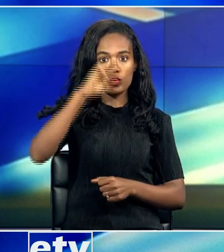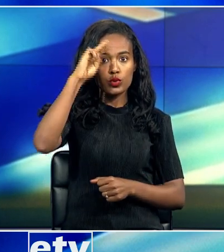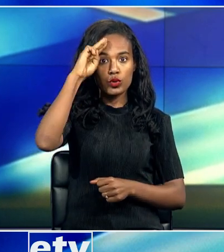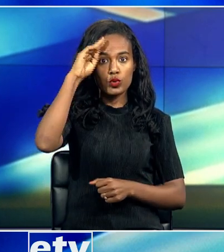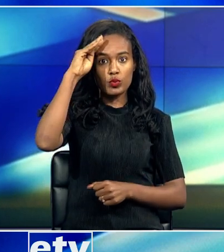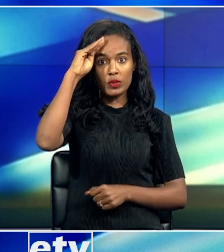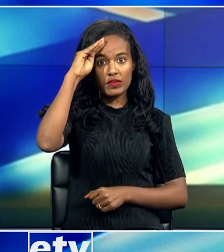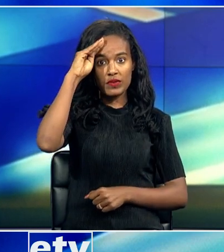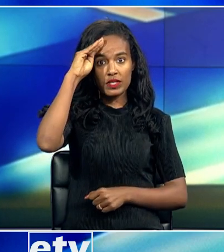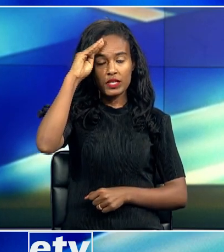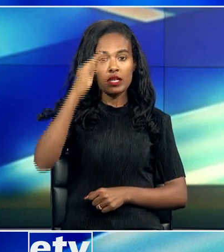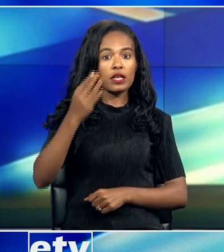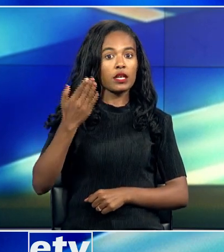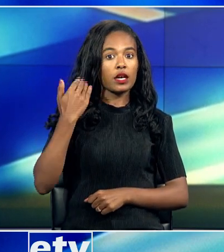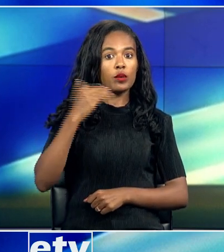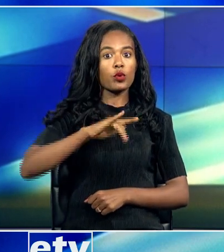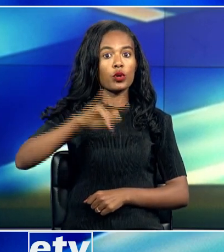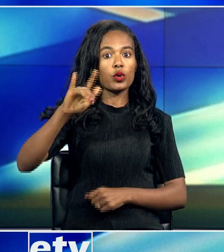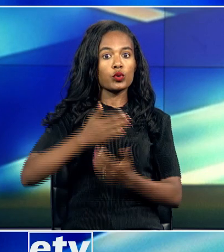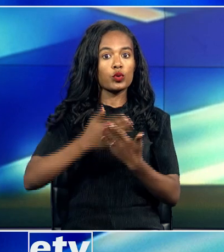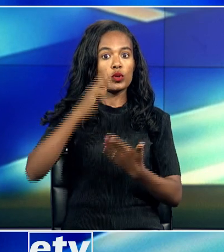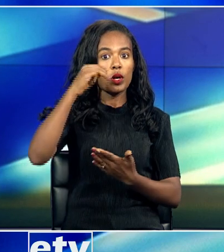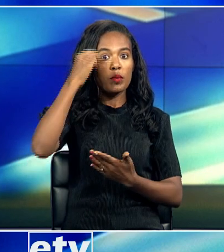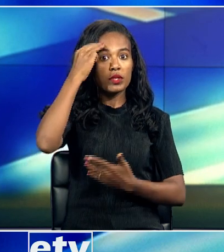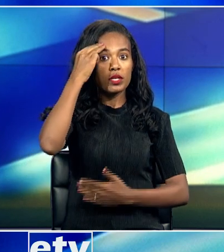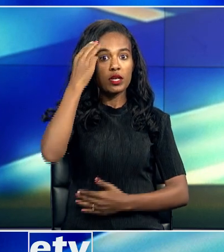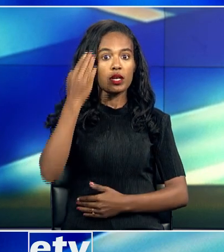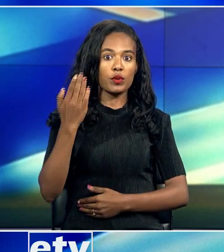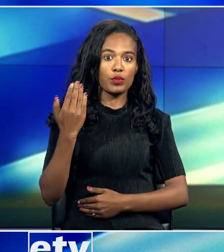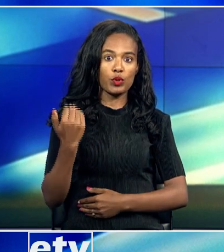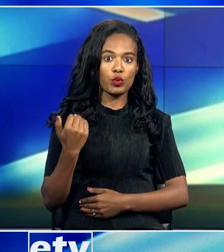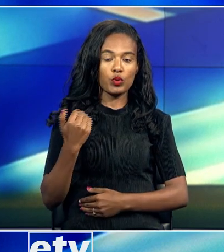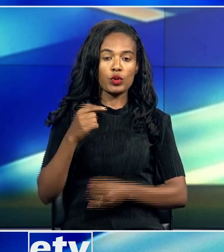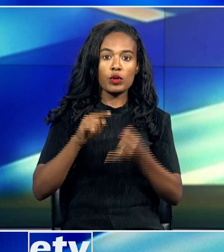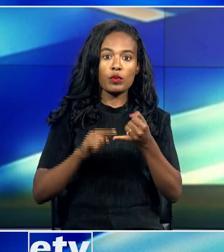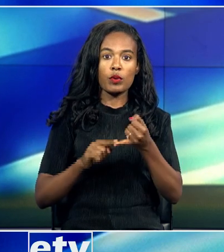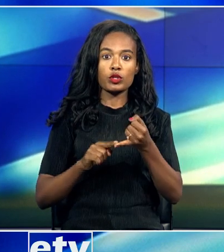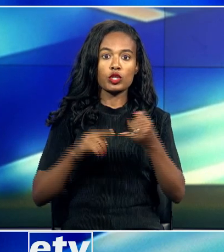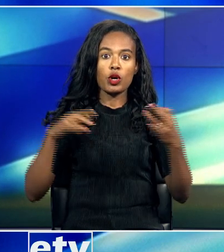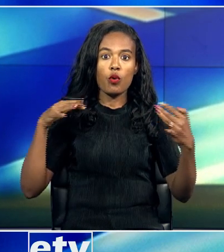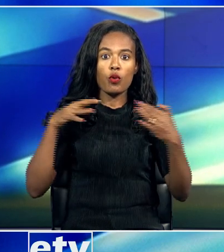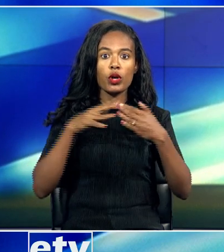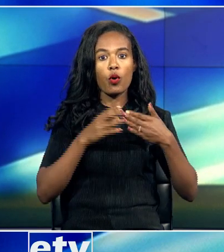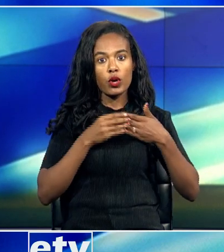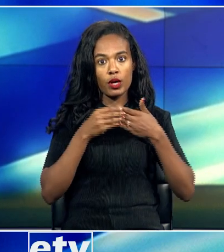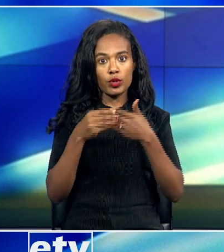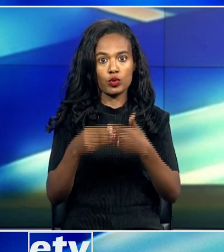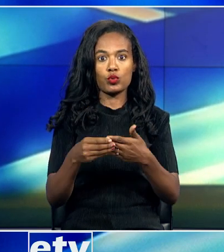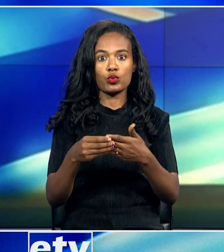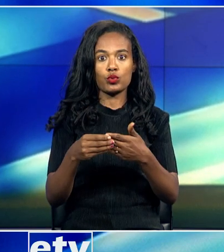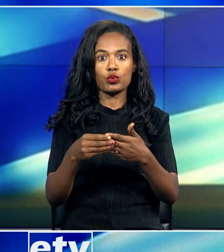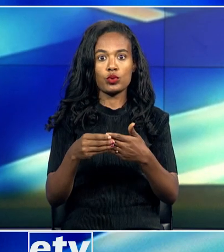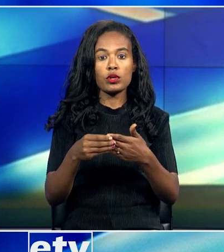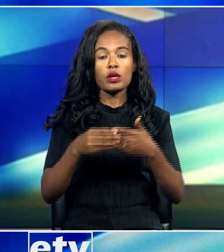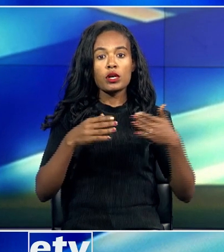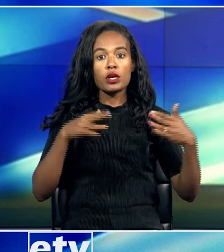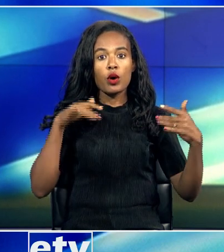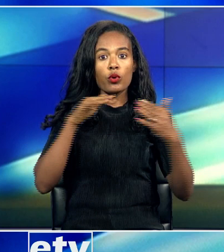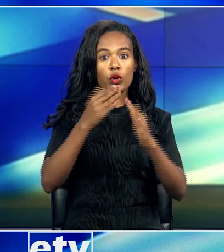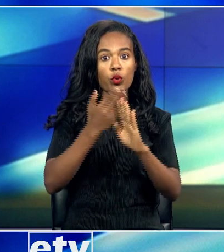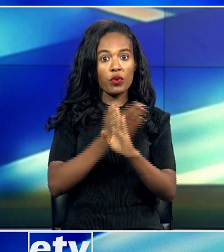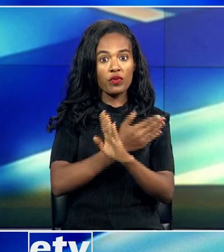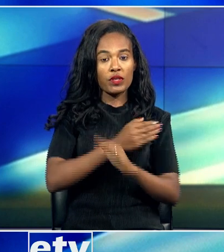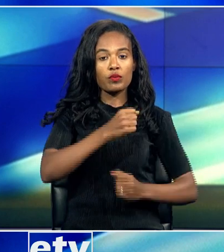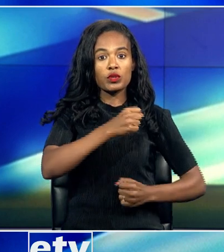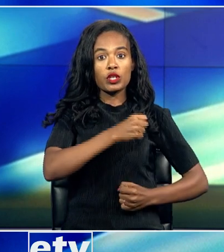መስፍን የቀድሞ የውጭ ጉዳይ ሚኒስትር የነበሩ በመጨረሻም ውጊያውን የመሩ ከውጊያው በፊትም